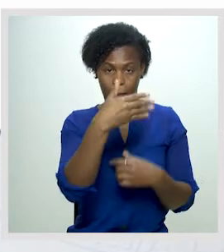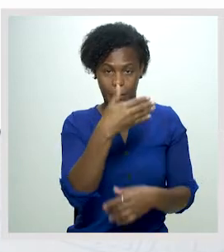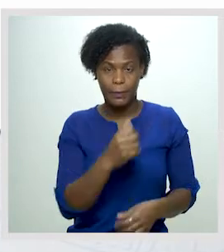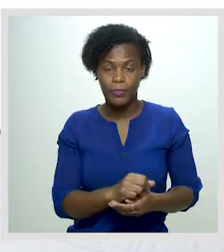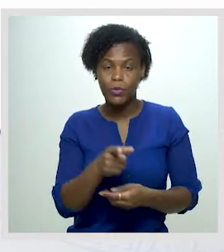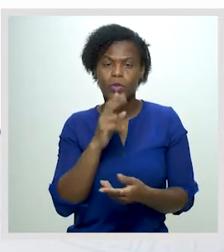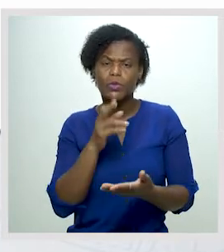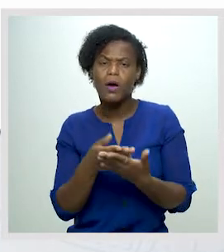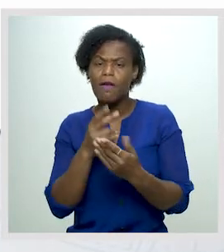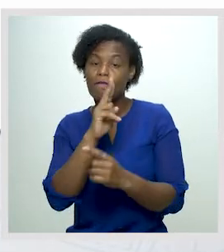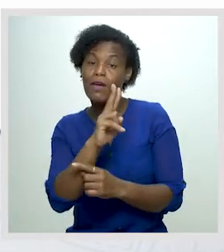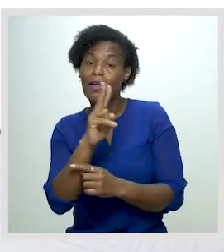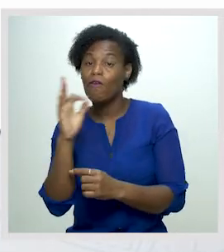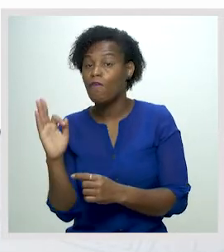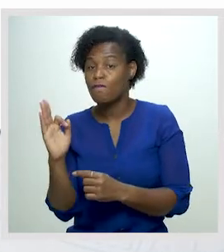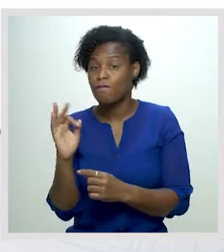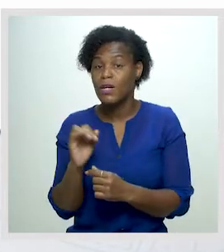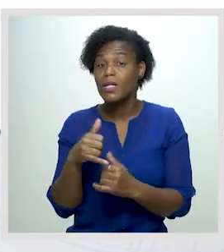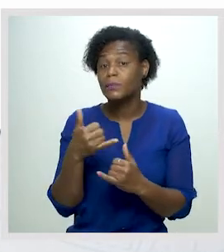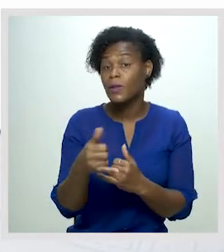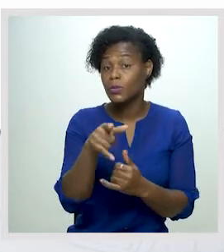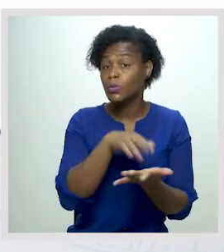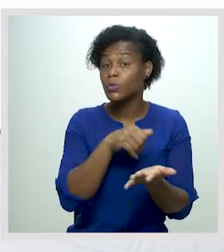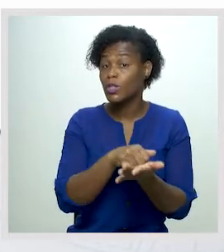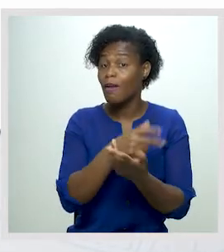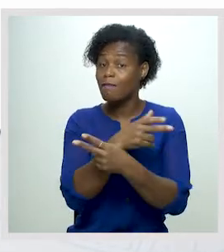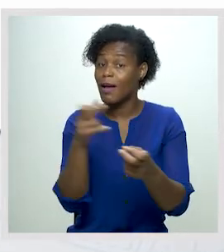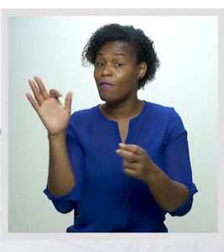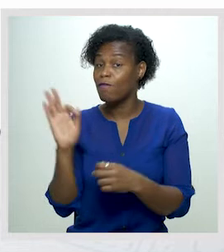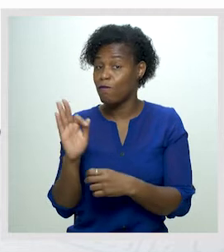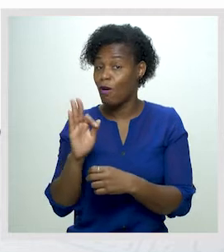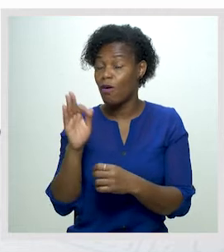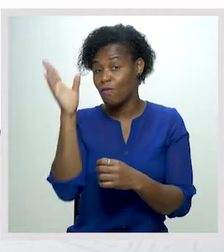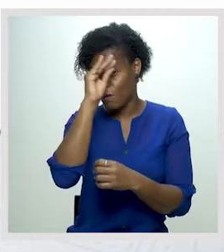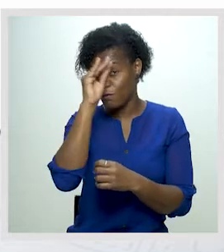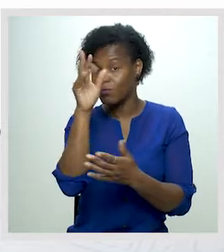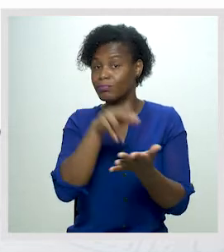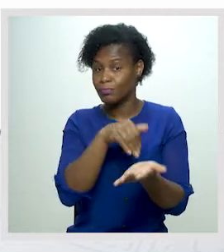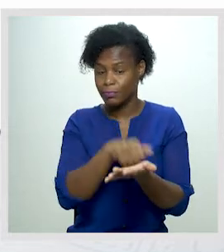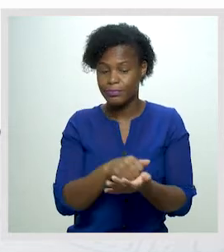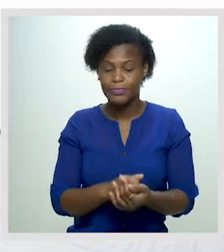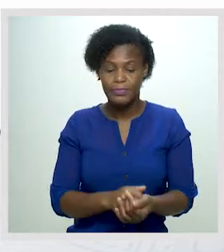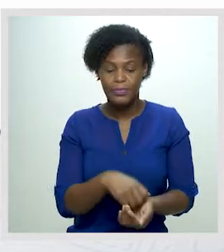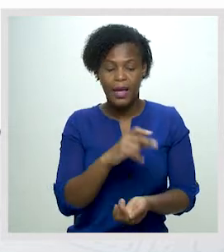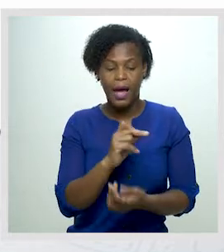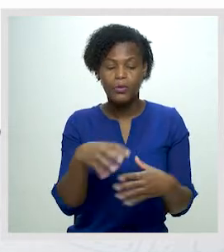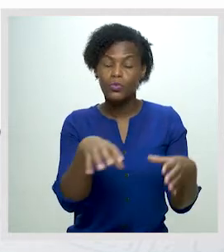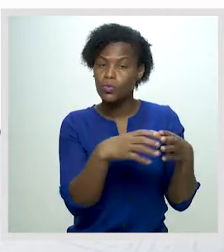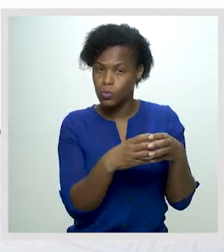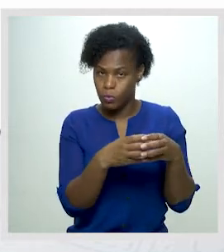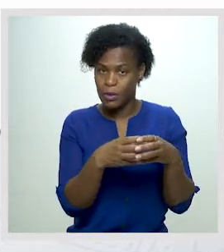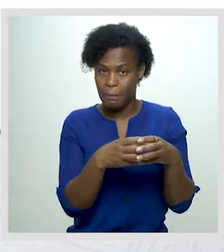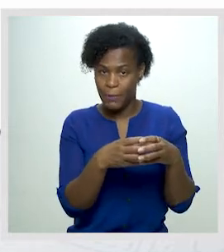question, réponds vrai ou faux. Puis tu vas corriger les affirmations fausses. A. C'est une